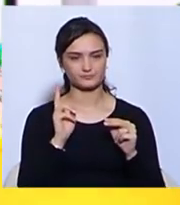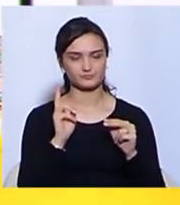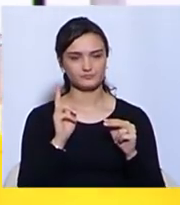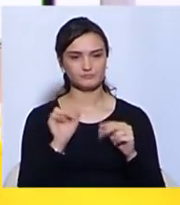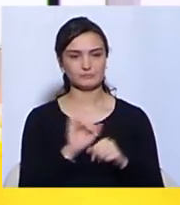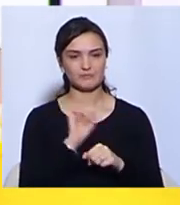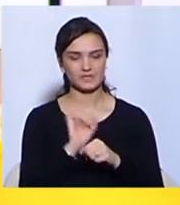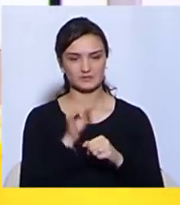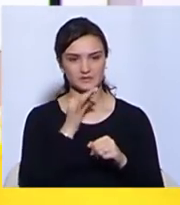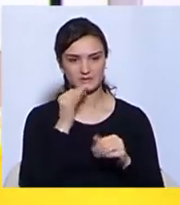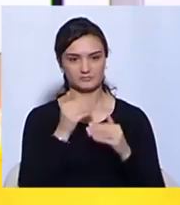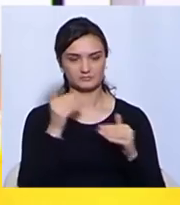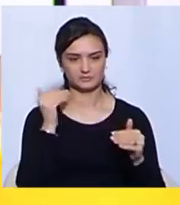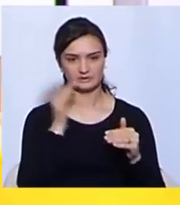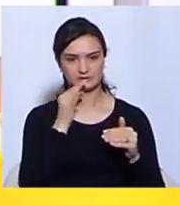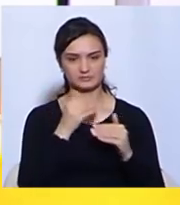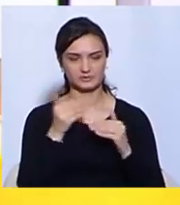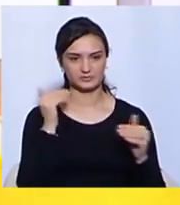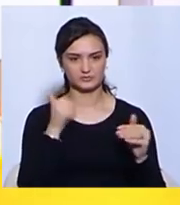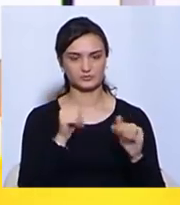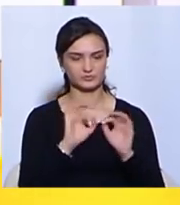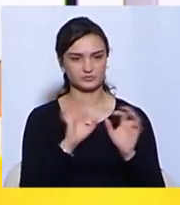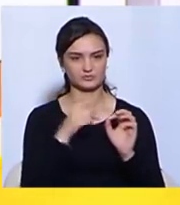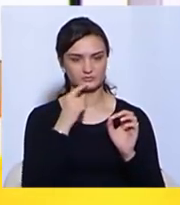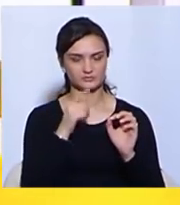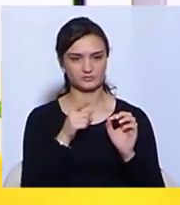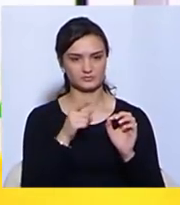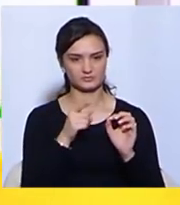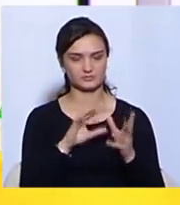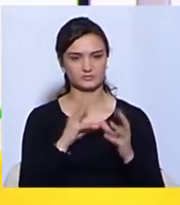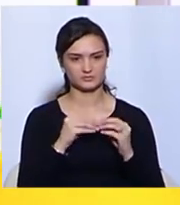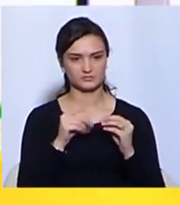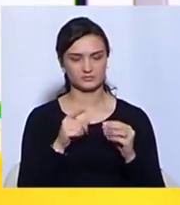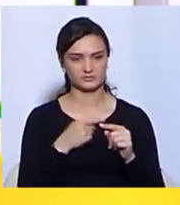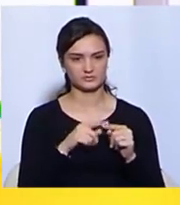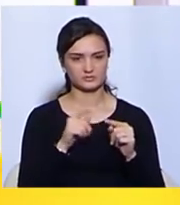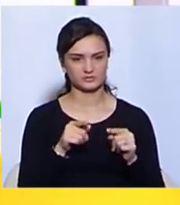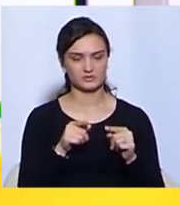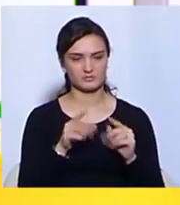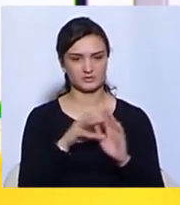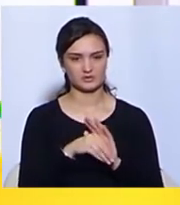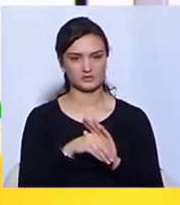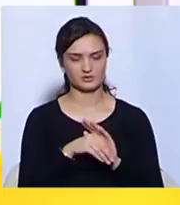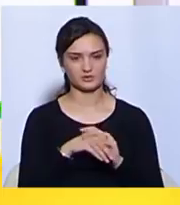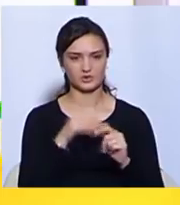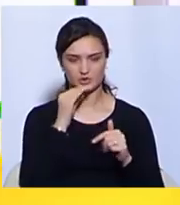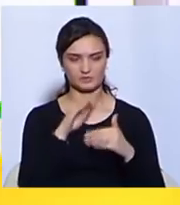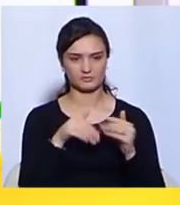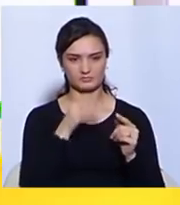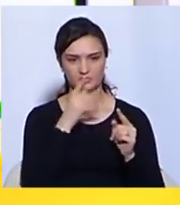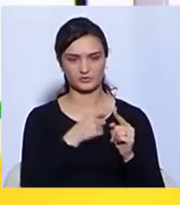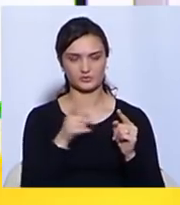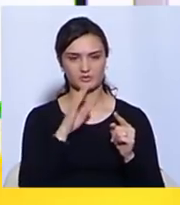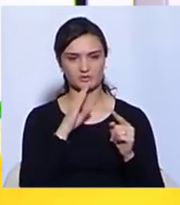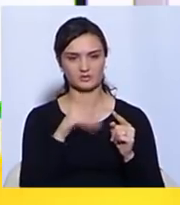ვთქვათ შეწყვეტამდე, ანუ წინა პერიოდში, როგორც თქვენ ძანეთ ხალბატონ მაკა, უშუალოდ აი ამ კრიტიკულ ფაზაში და შემდეგ პერიოდში,